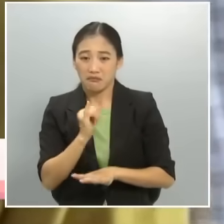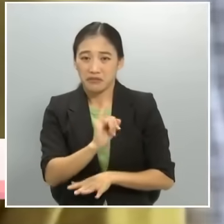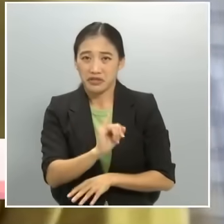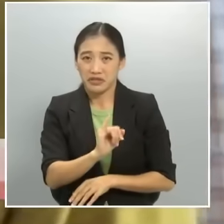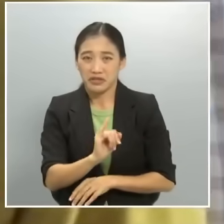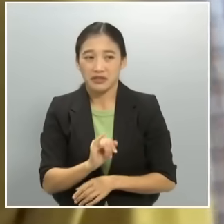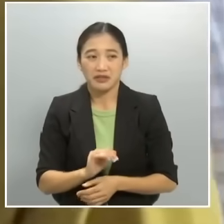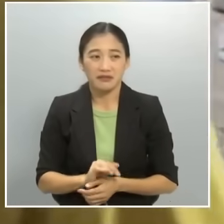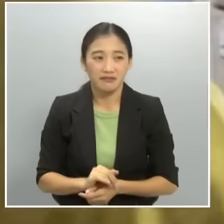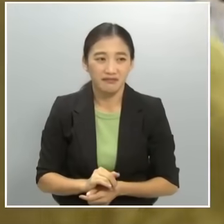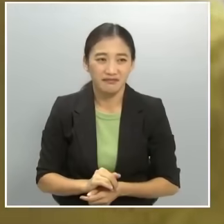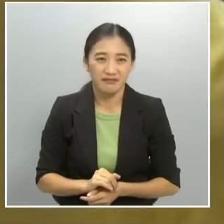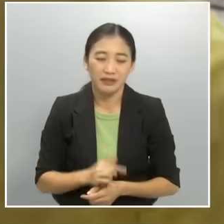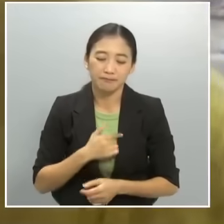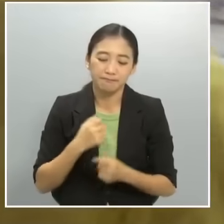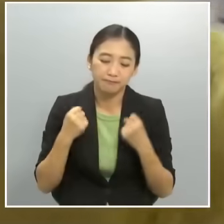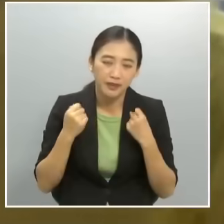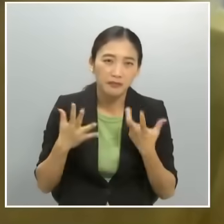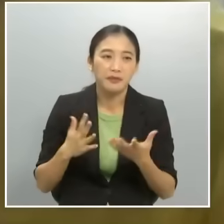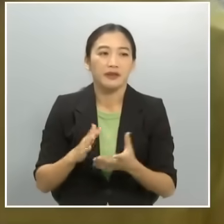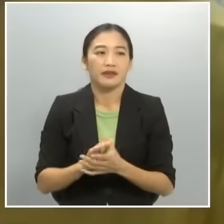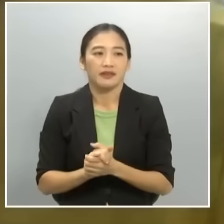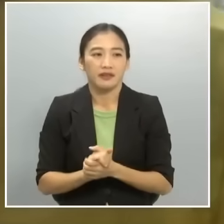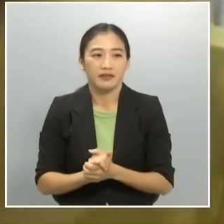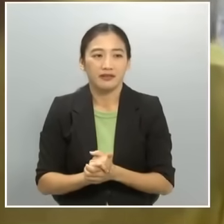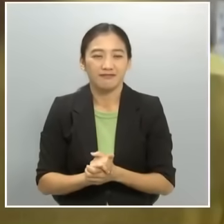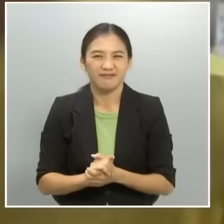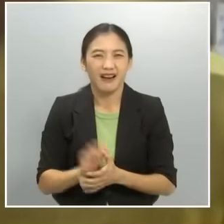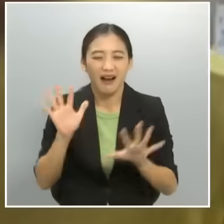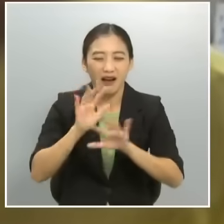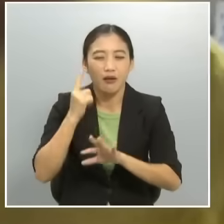าะเสียสินก็ไม่มีกำลังใจผู้หญิงมันต้ม เ น ี่ ยข้าเจ้าต้มเนี่ย